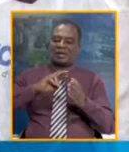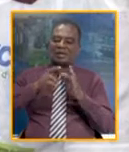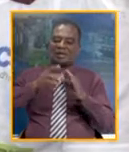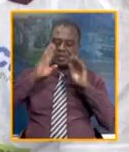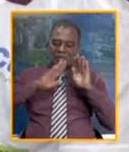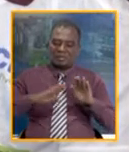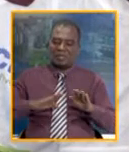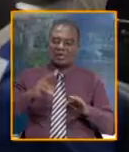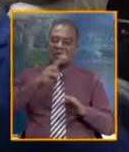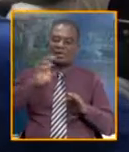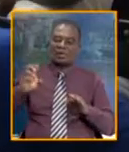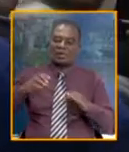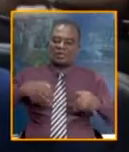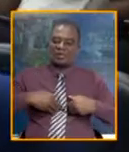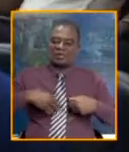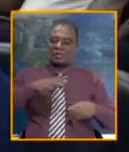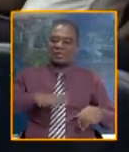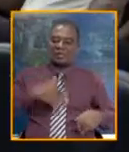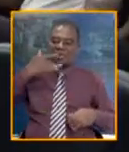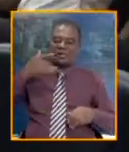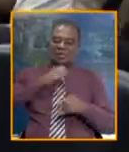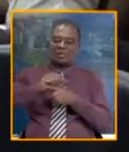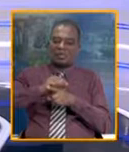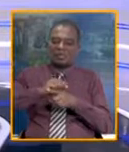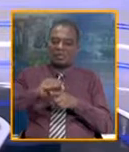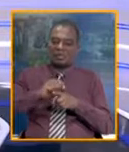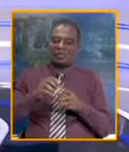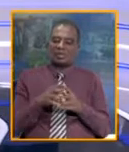thème, 200 jeunes ont été sensibilisés et formés.